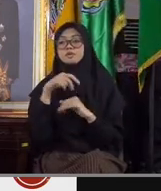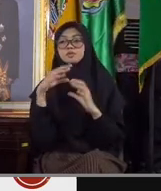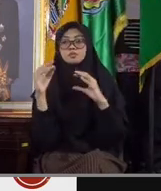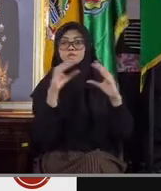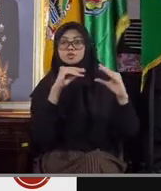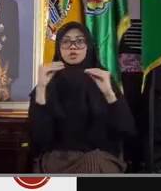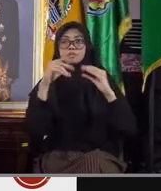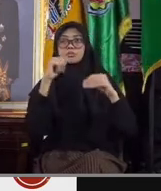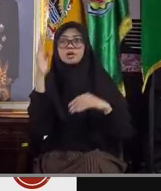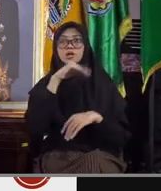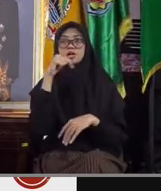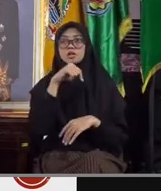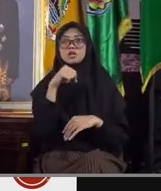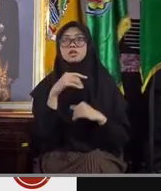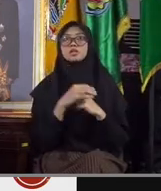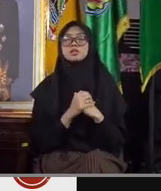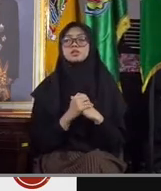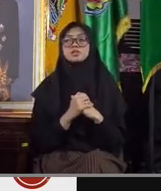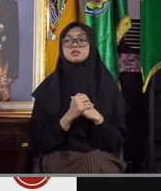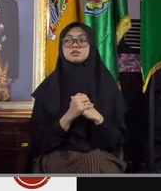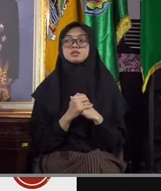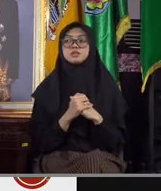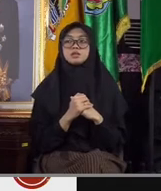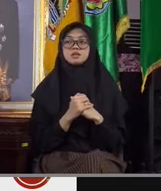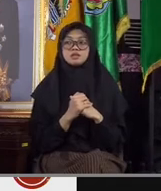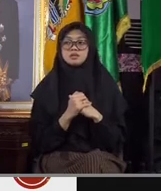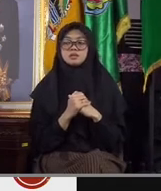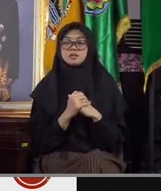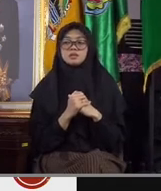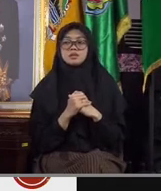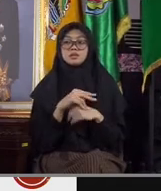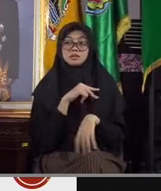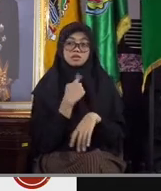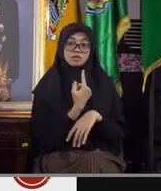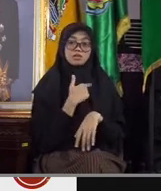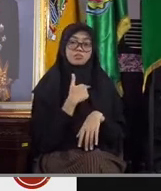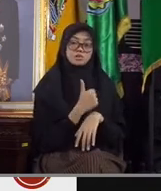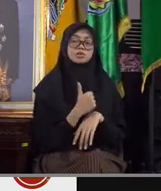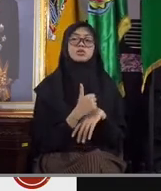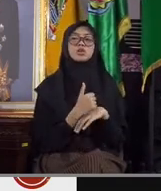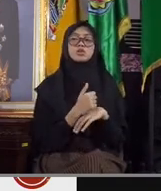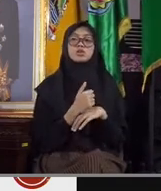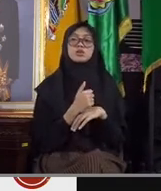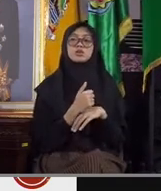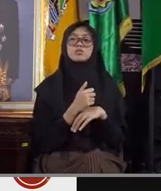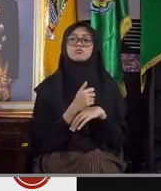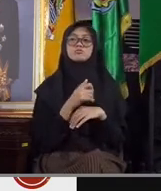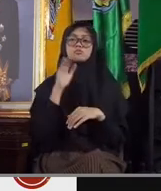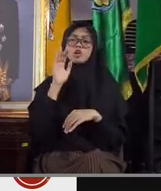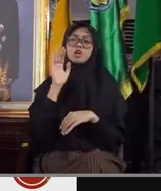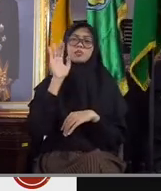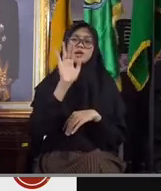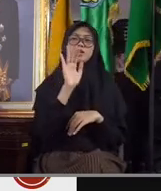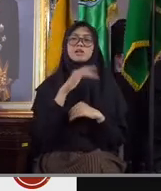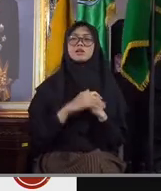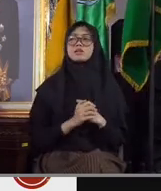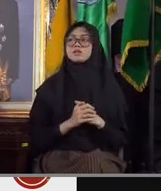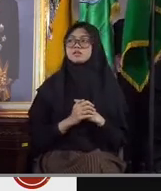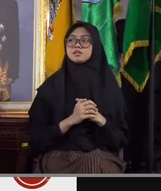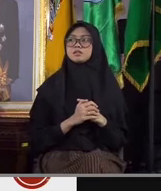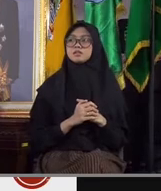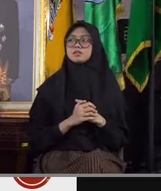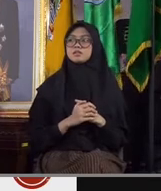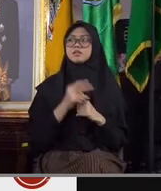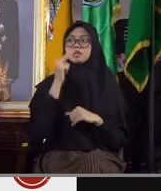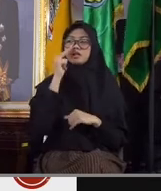ini kemudian di Gedung Sepur ini kita bisa ke depan itu melihat